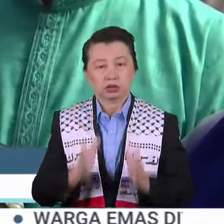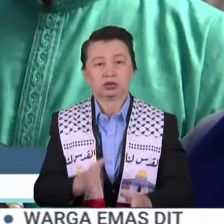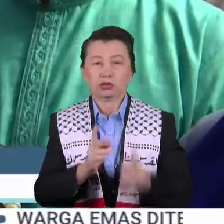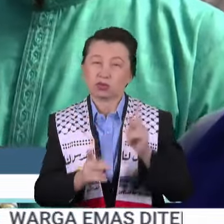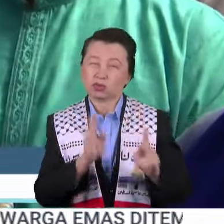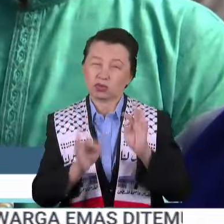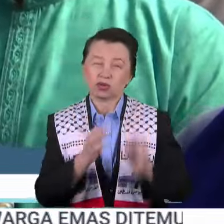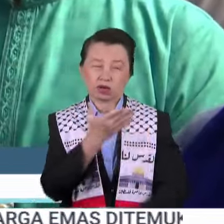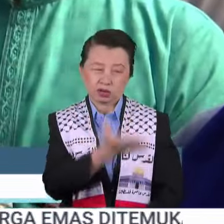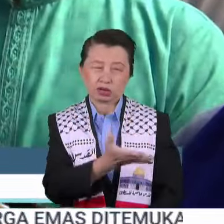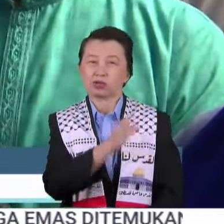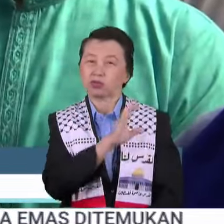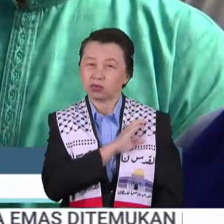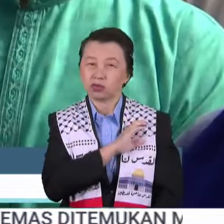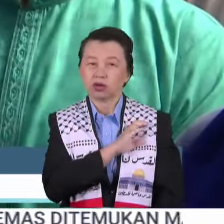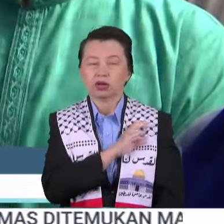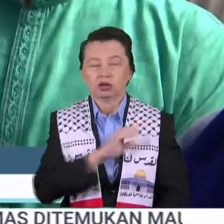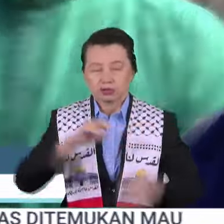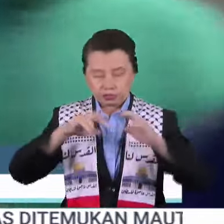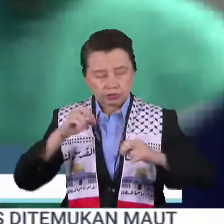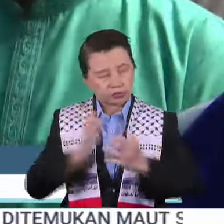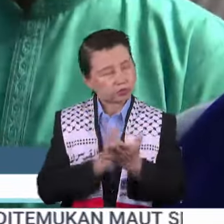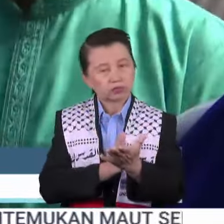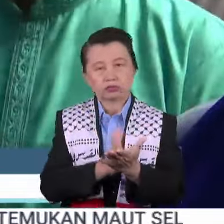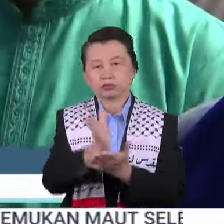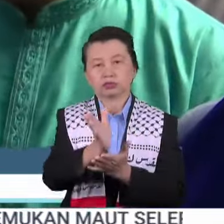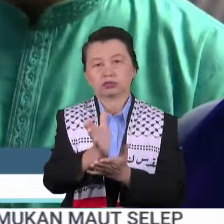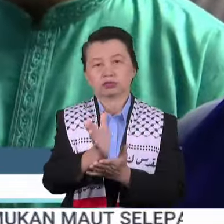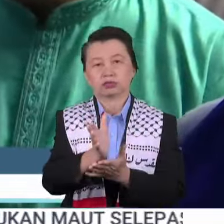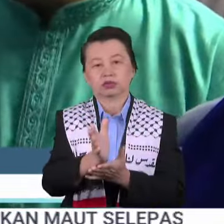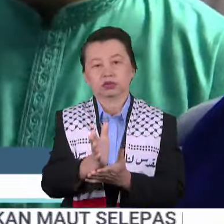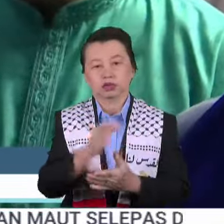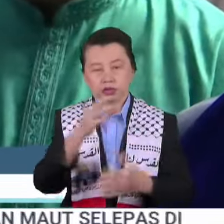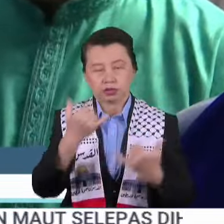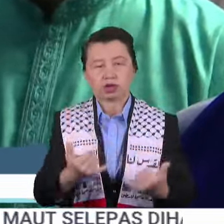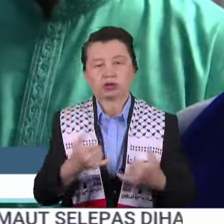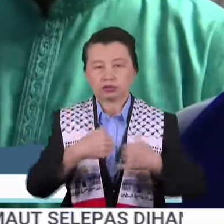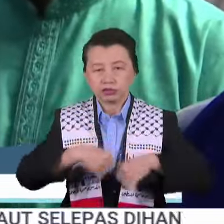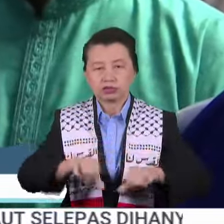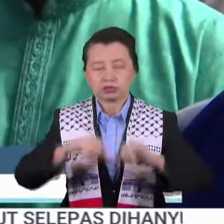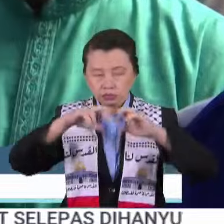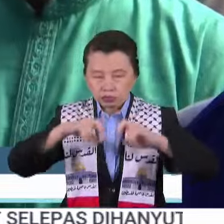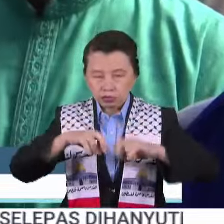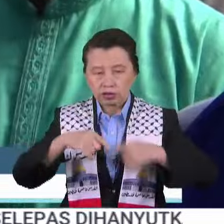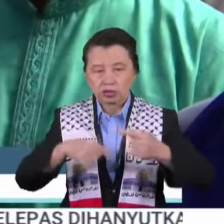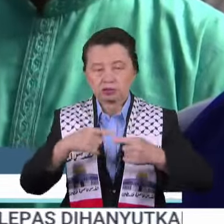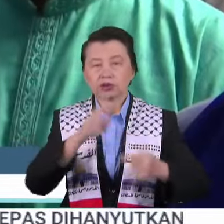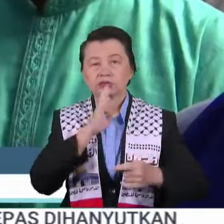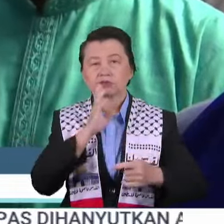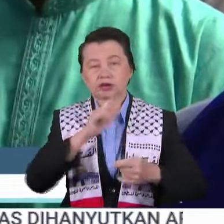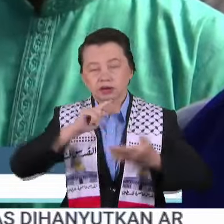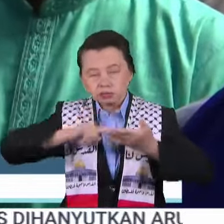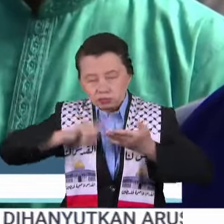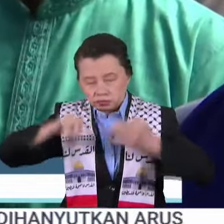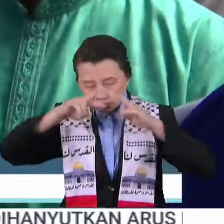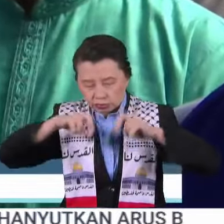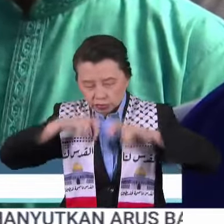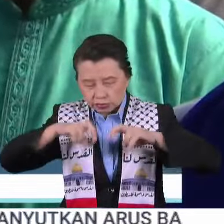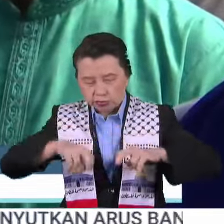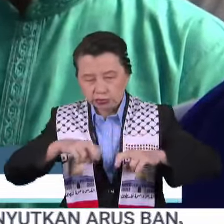polis sendiri. Jadi siasatan kita telus. Kita masih dalam siasatan. Bila sebut siasatan tu